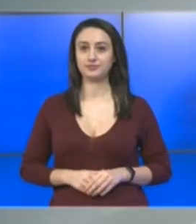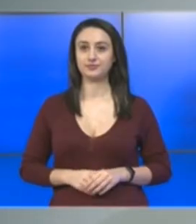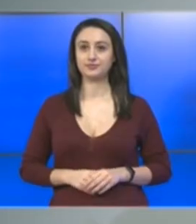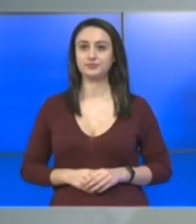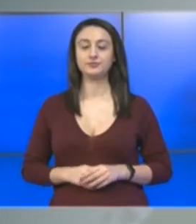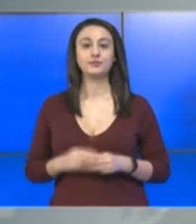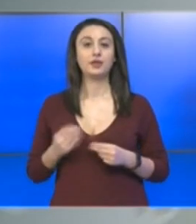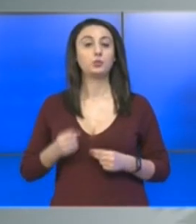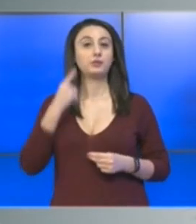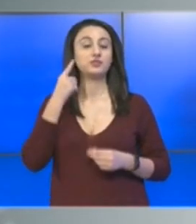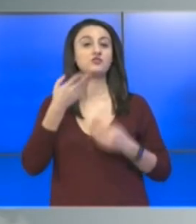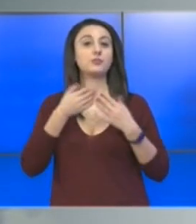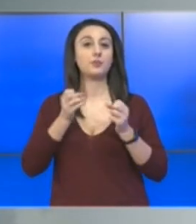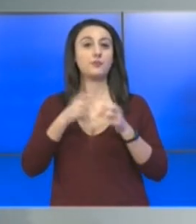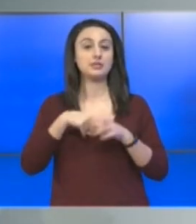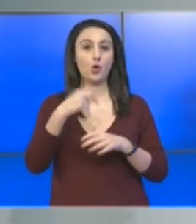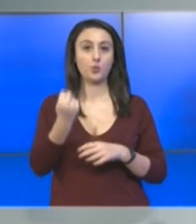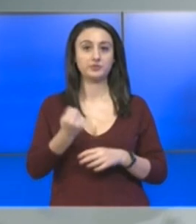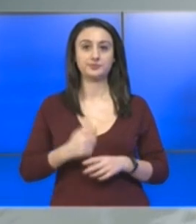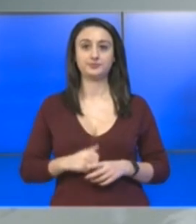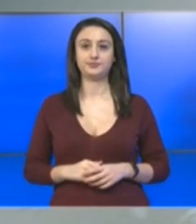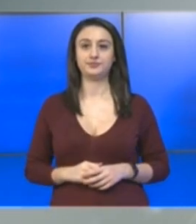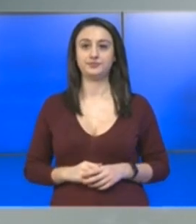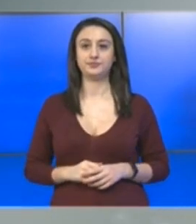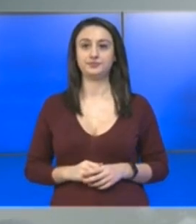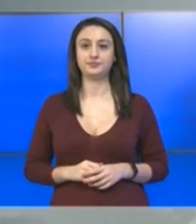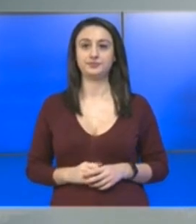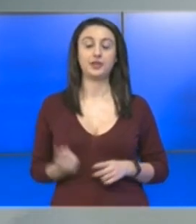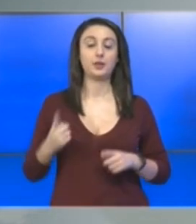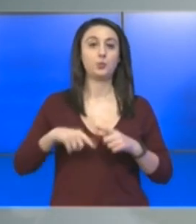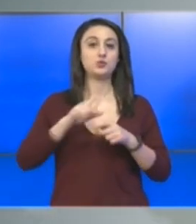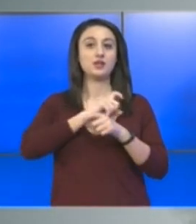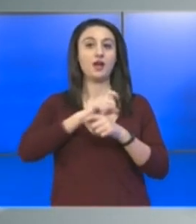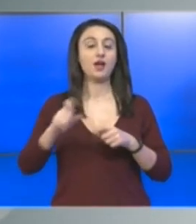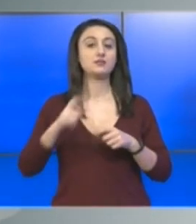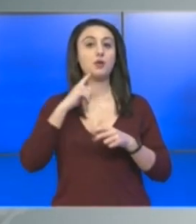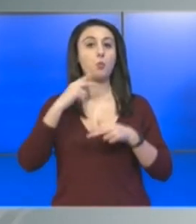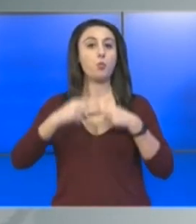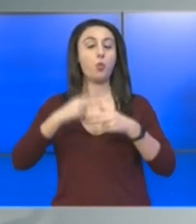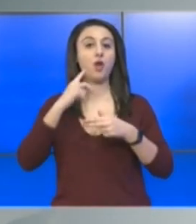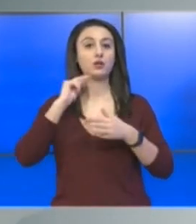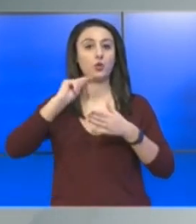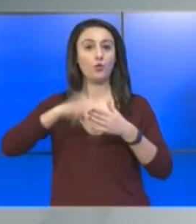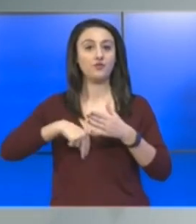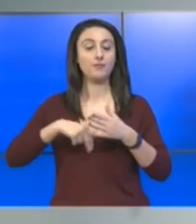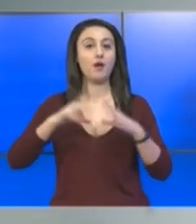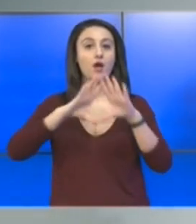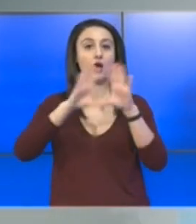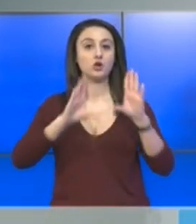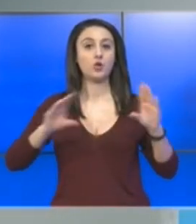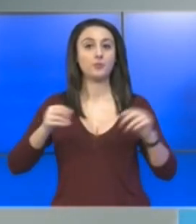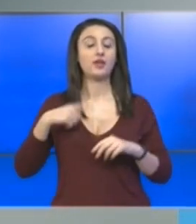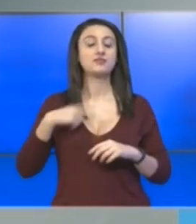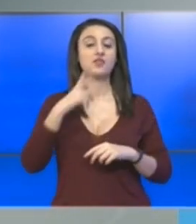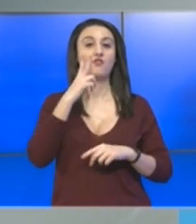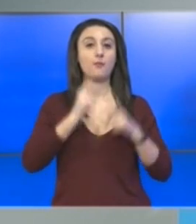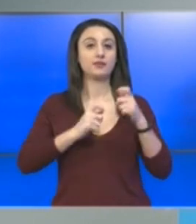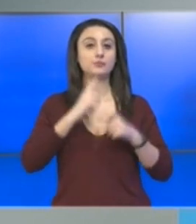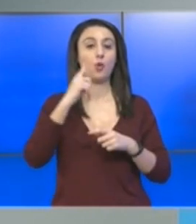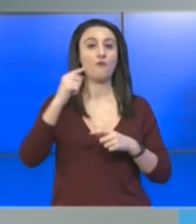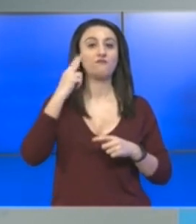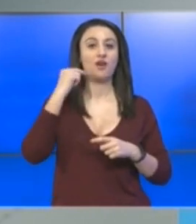Bună dimineața, doamnelor și domnilor, este ora 8, încep știrile dimineții. Încă un caz de coronavirus a fost confirmat în România. Este vorba despre